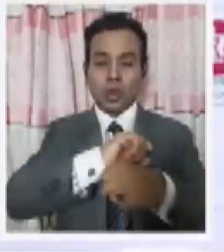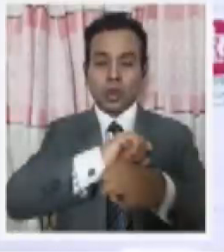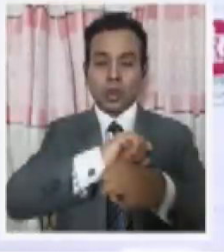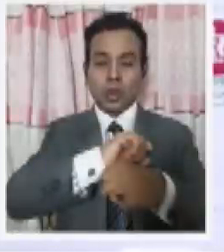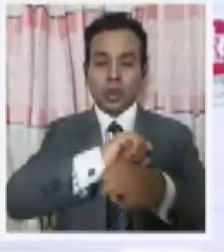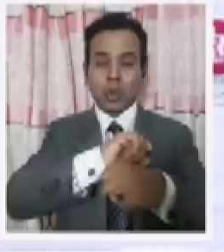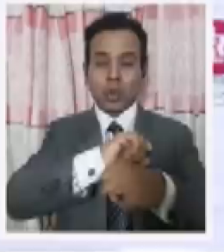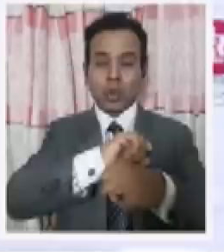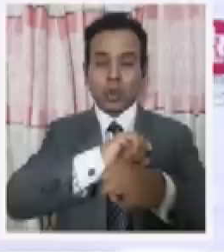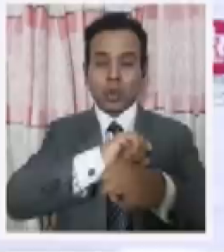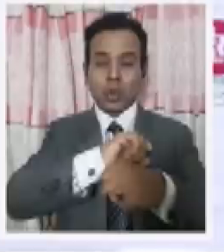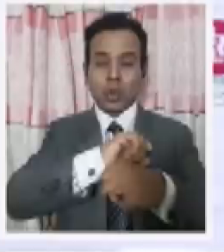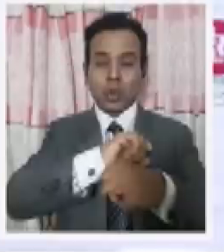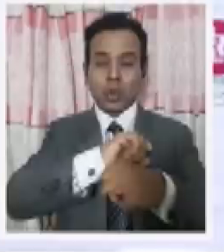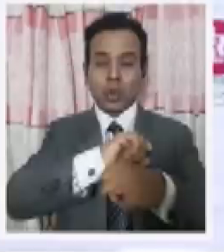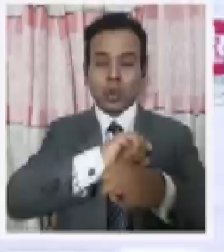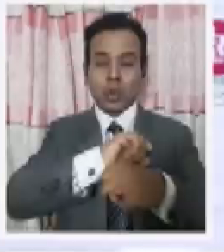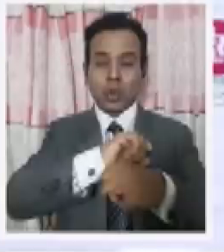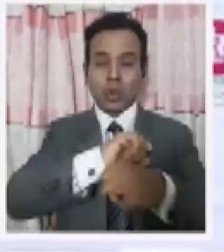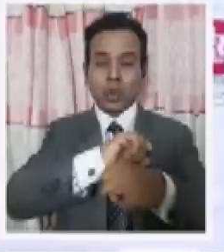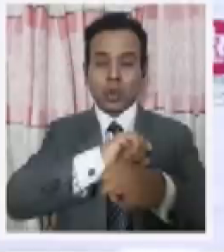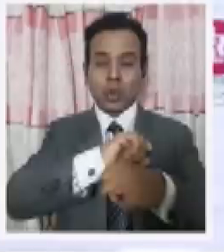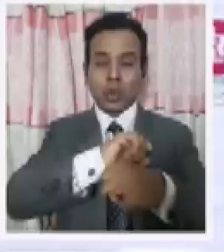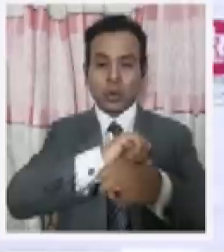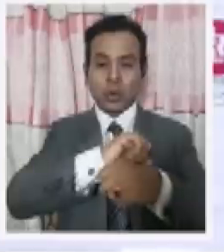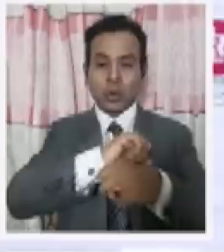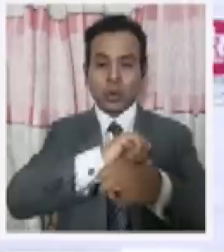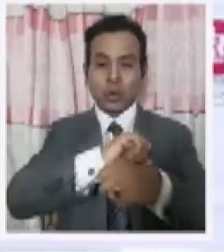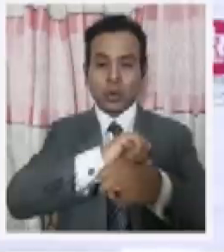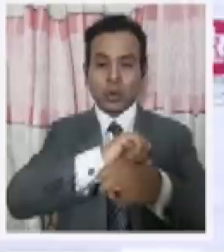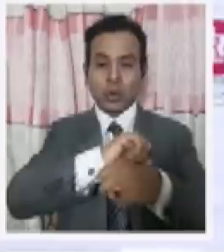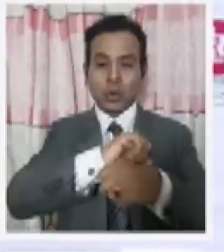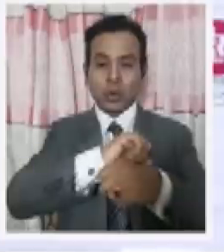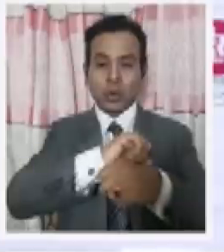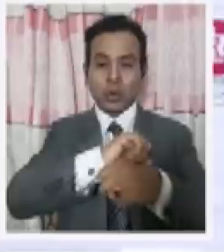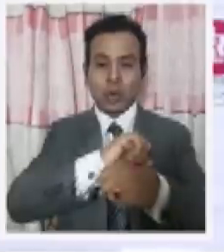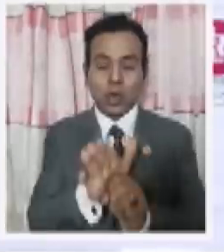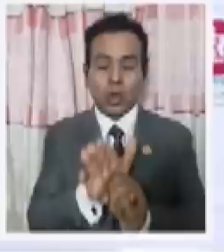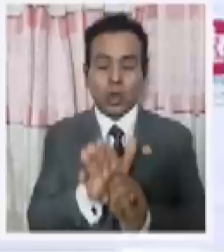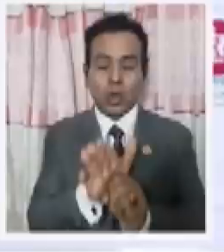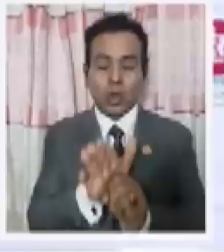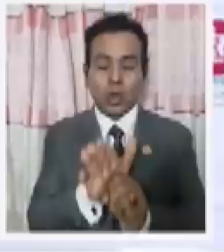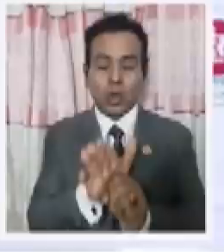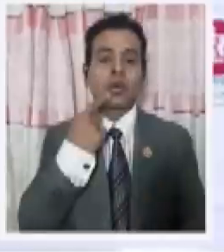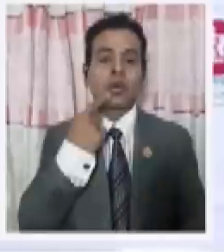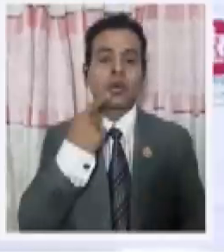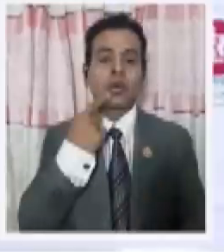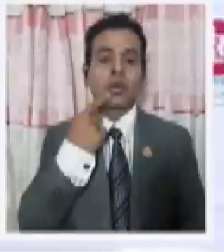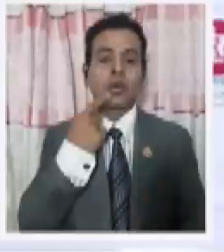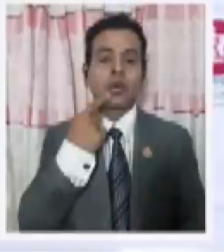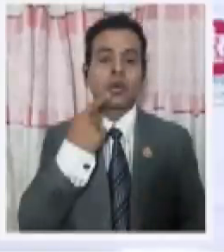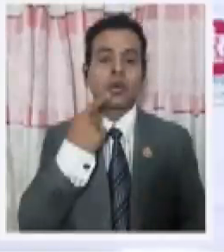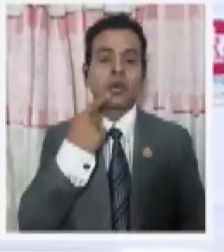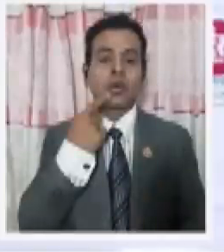পর্যন্ত আইসোলেশনে 37,270 জন এবং এই পর্যন্ত আইসোলেশন থেকে ছাড় পেয়েছেন 19,899 জন।